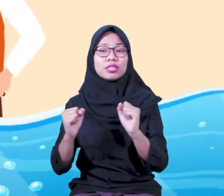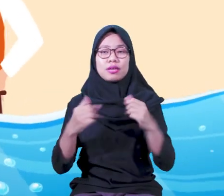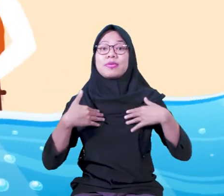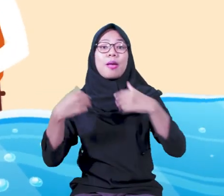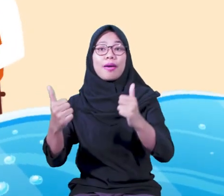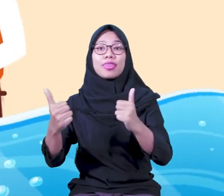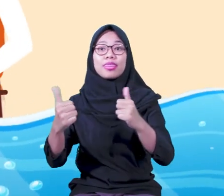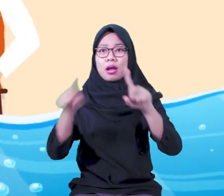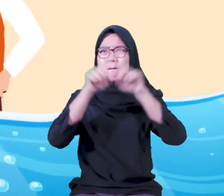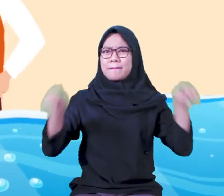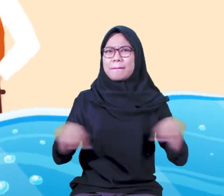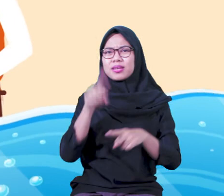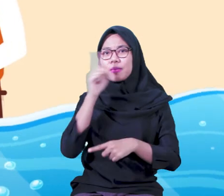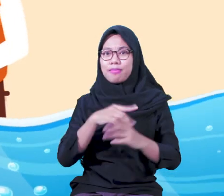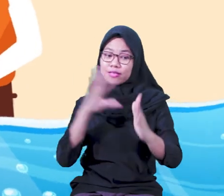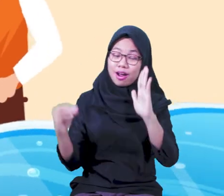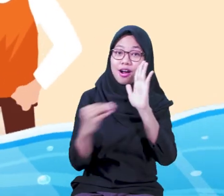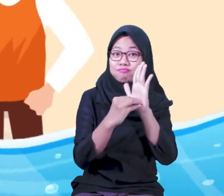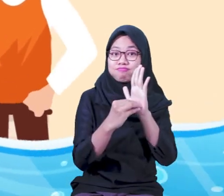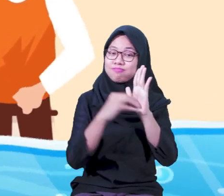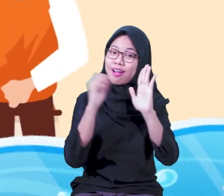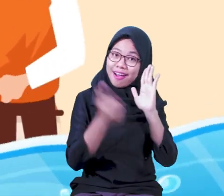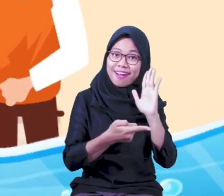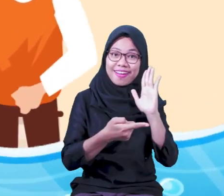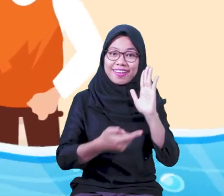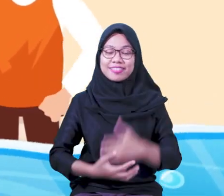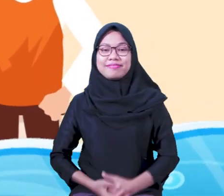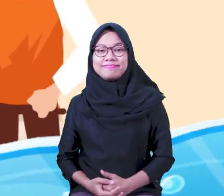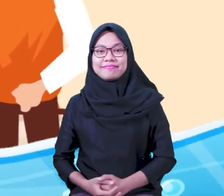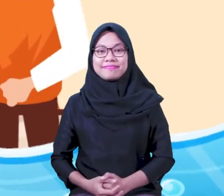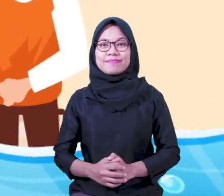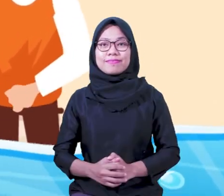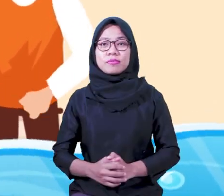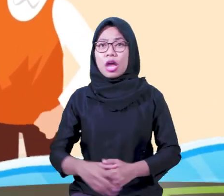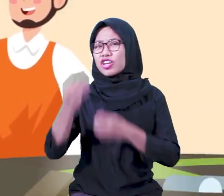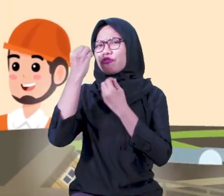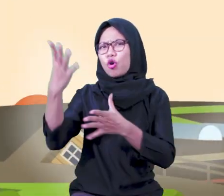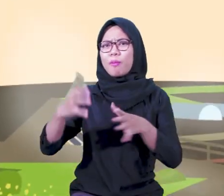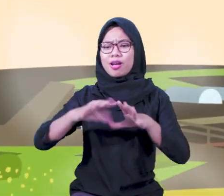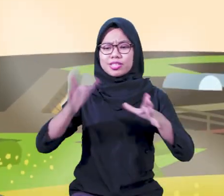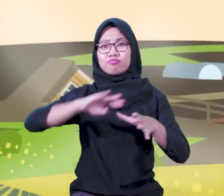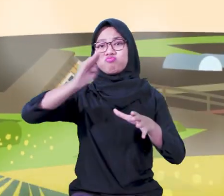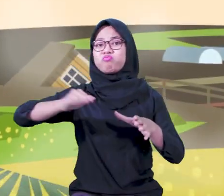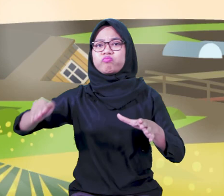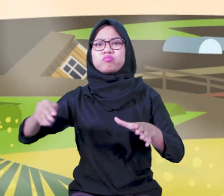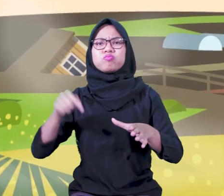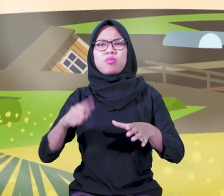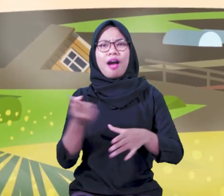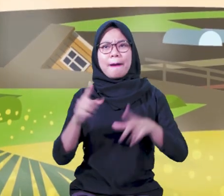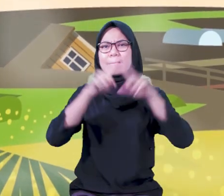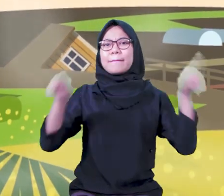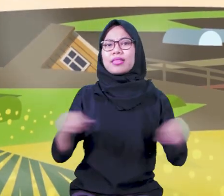pengungsi dan penyelamatan pemetaan cepat masuk dalam tahapan ini lebih jauh lagi informasi